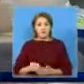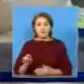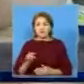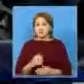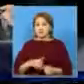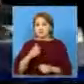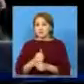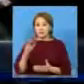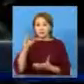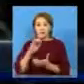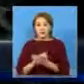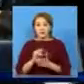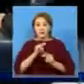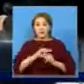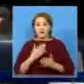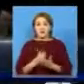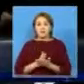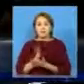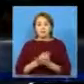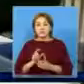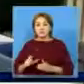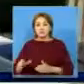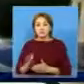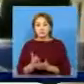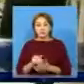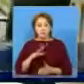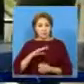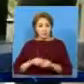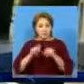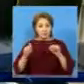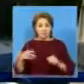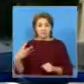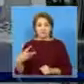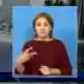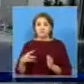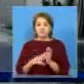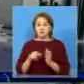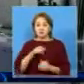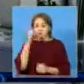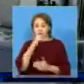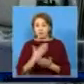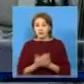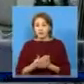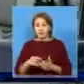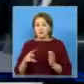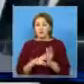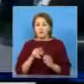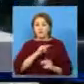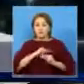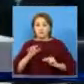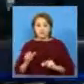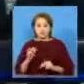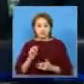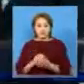глава ведомства ознакомился с работой отдела по обслуживанию населения. Он был открыт в 2007 году. С населением работают 8 сотрудников,